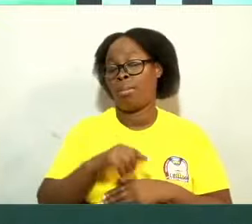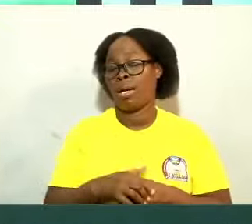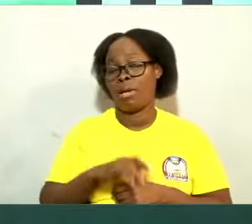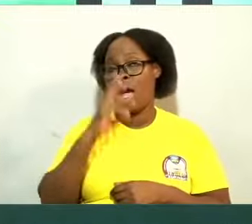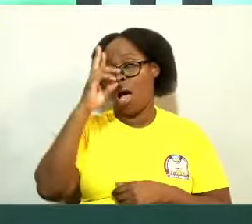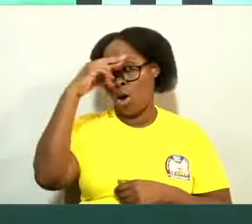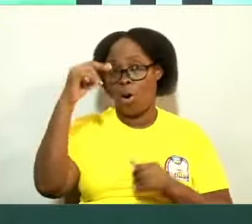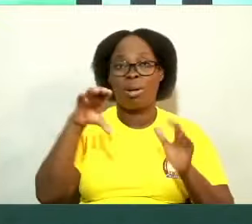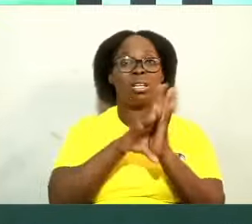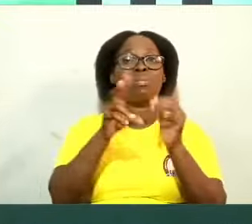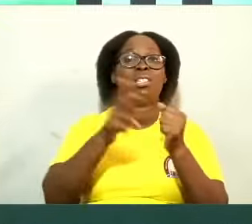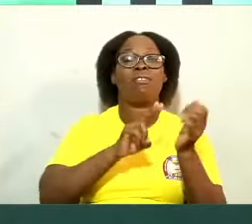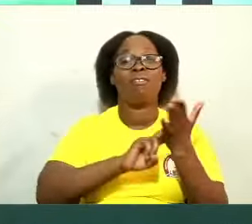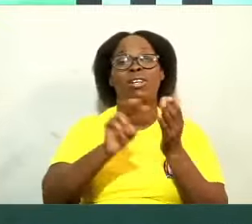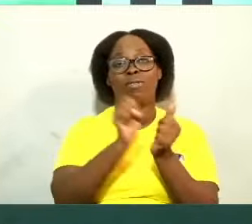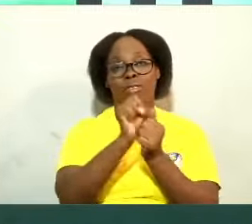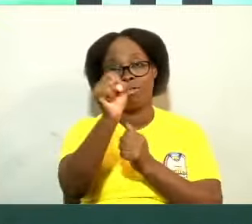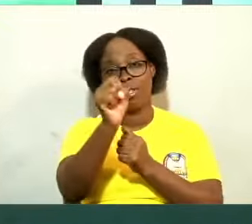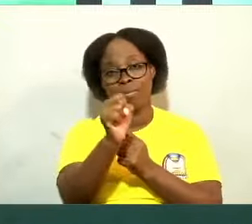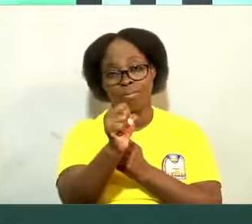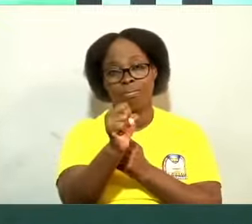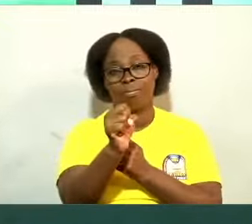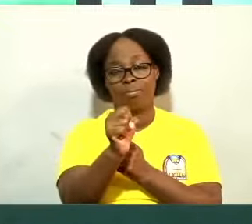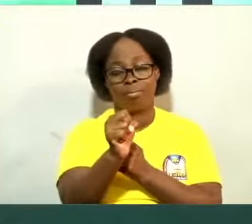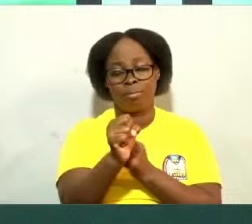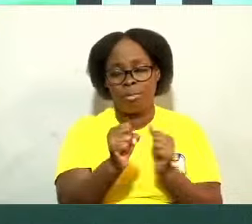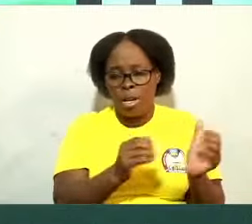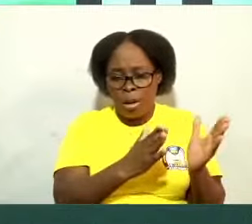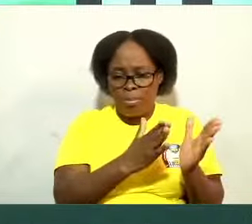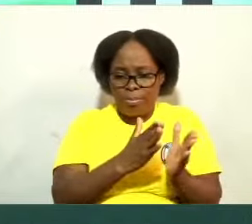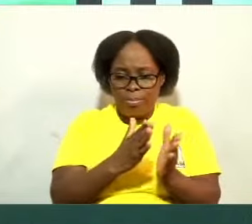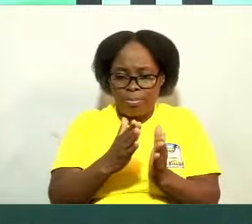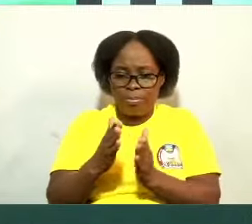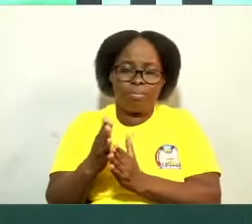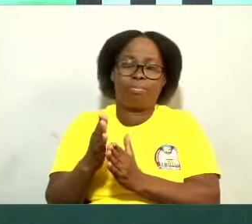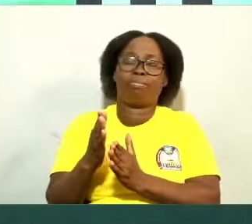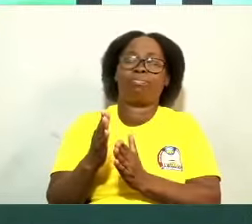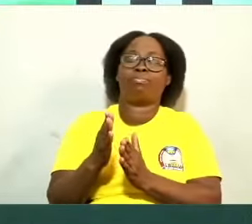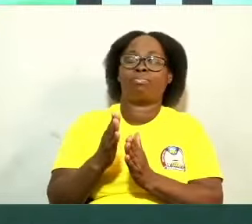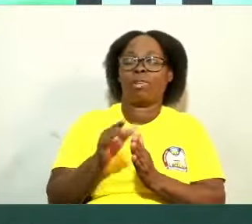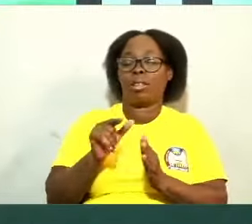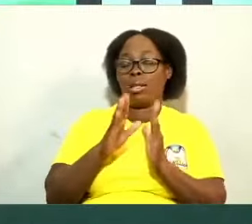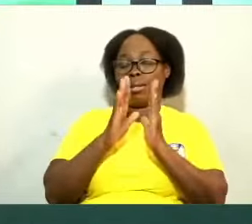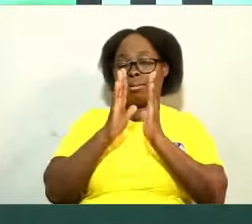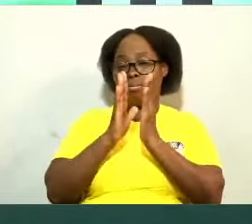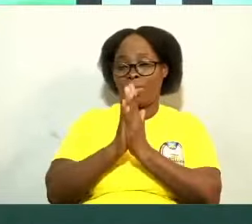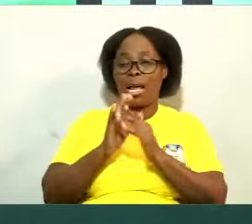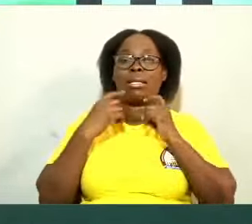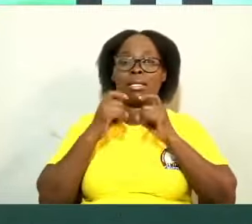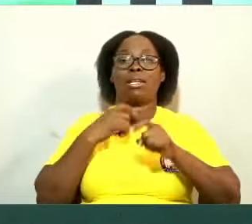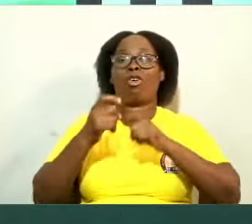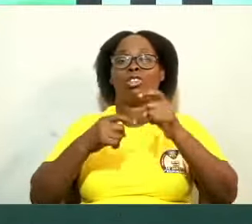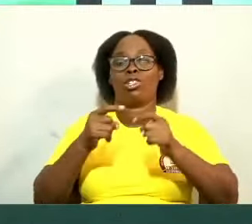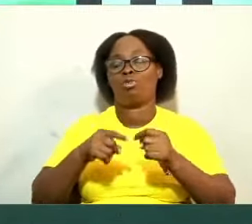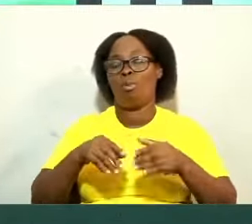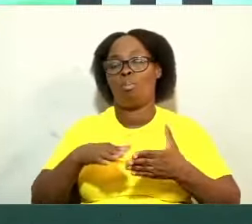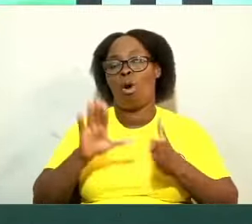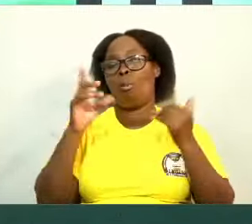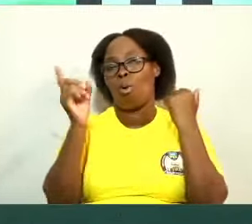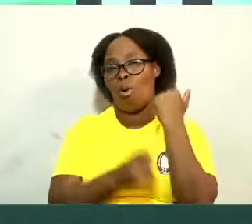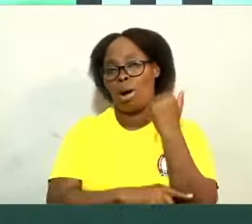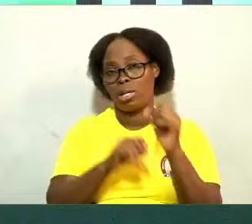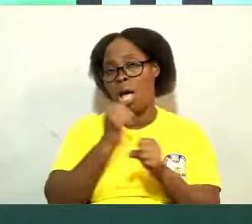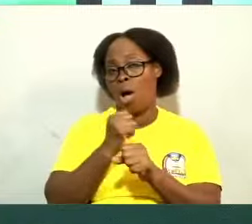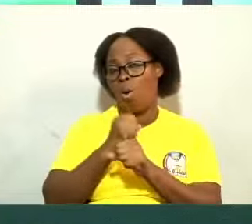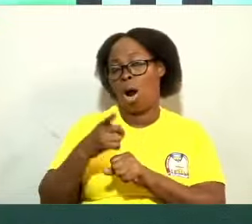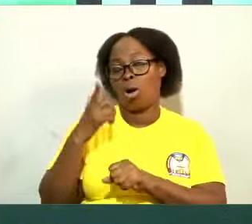Warumi 7:13, kusudi kwa ile amri dhambi izidi kuwa mbaya mno. Kazi ya sheria